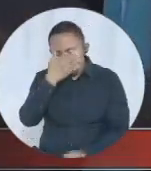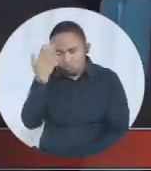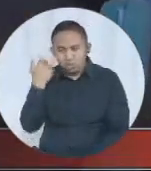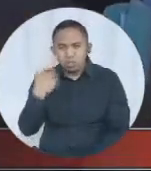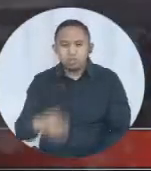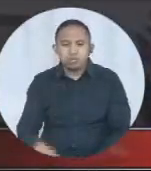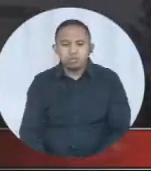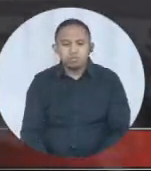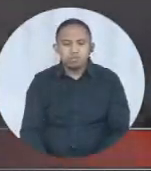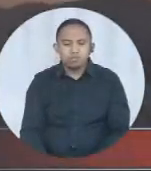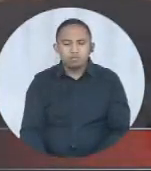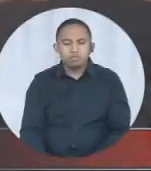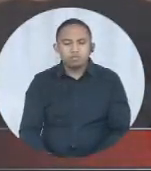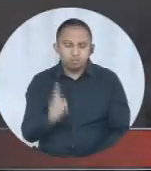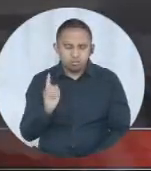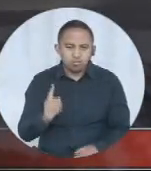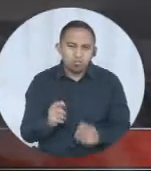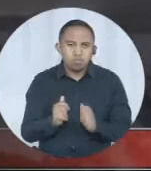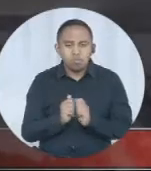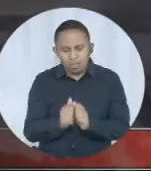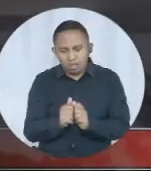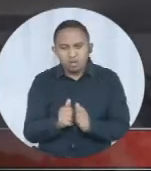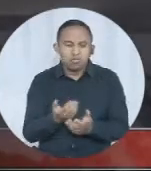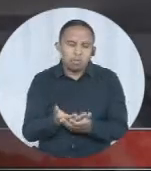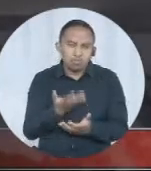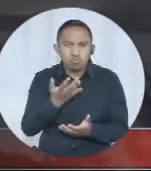an'ny fiatrehana ny fampandrosoana ny